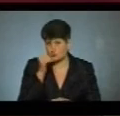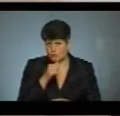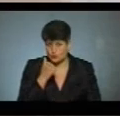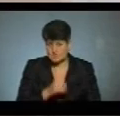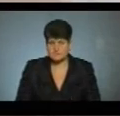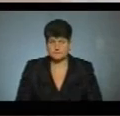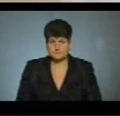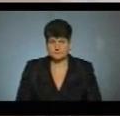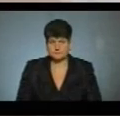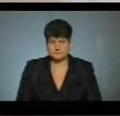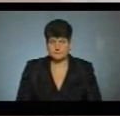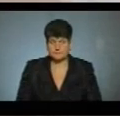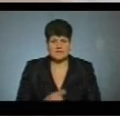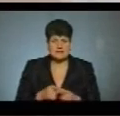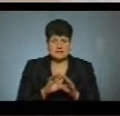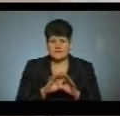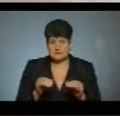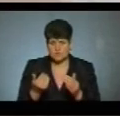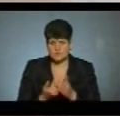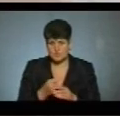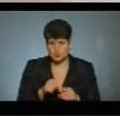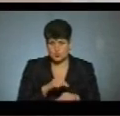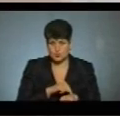році. Це вся інформація на цю